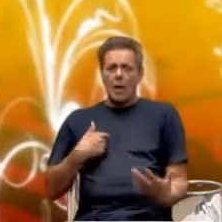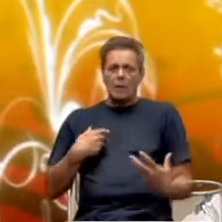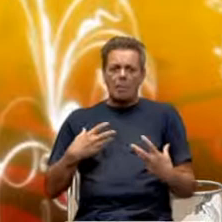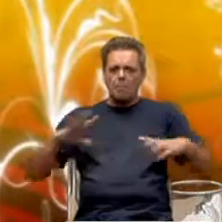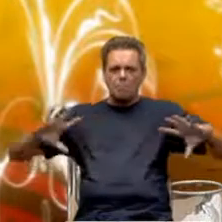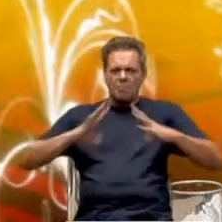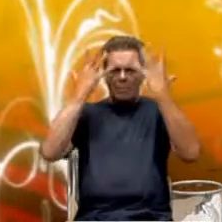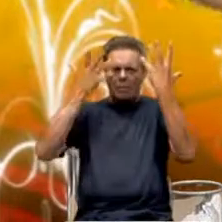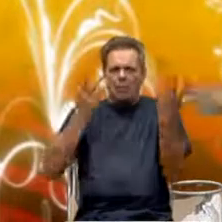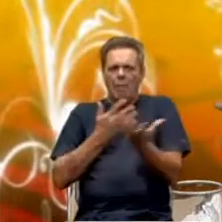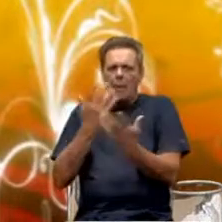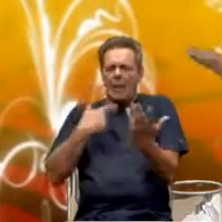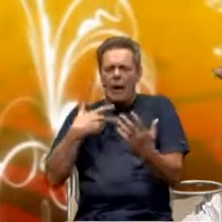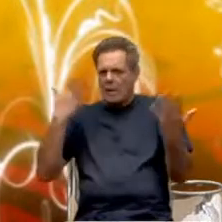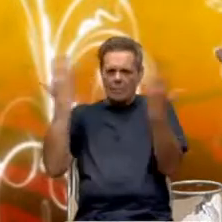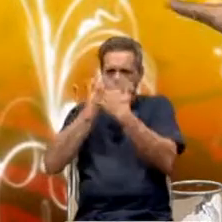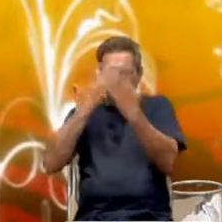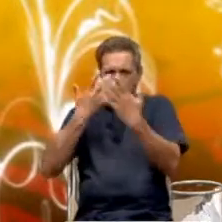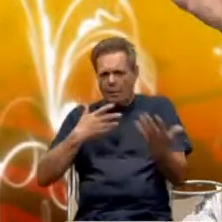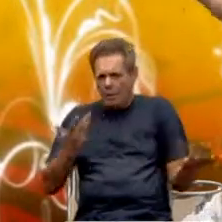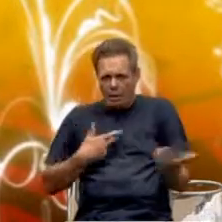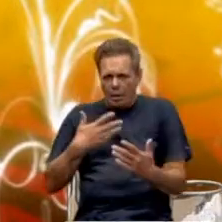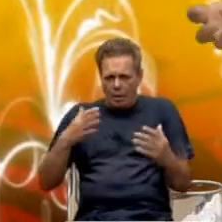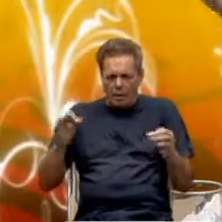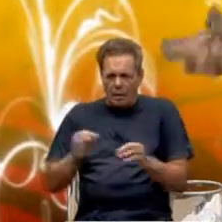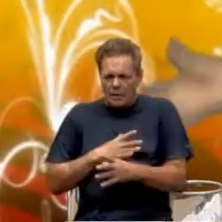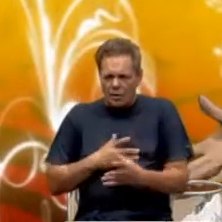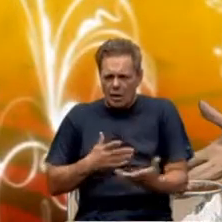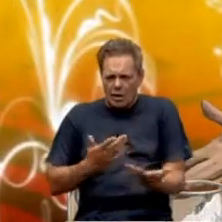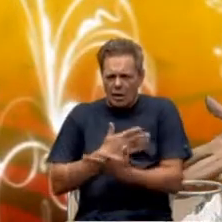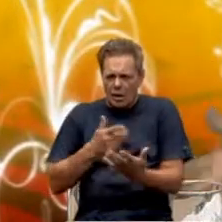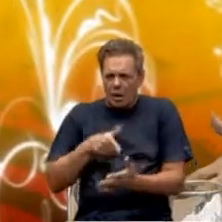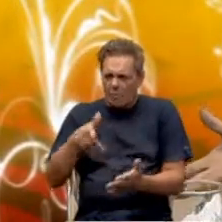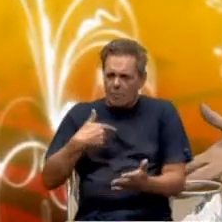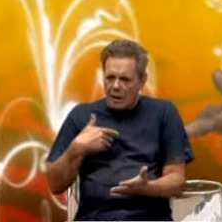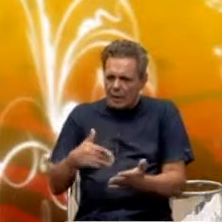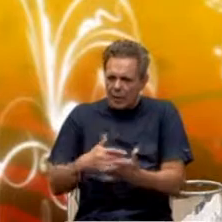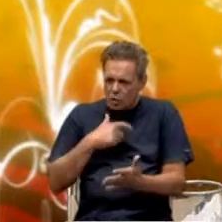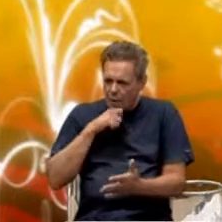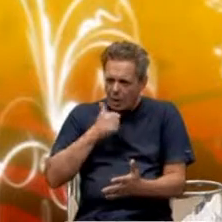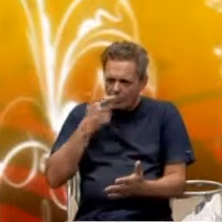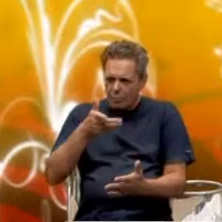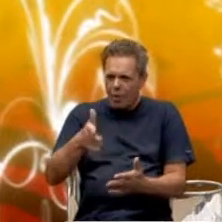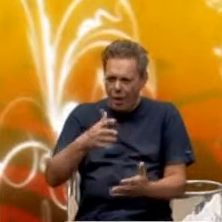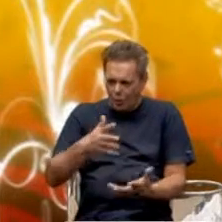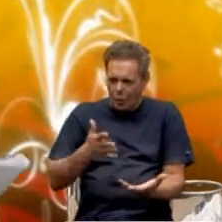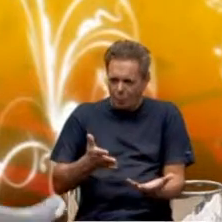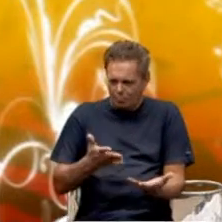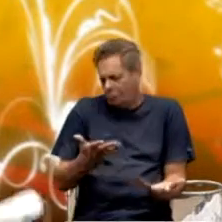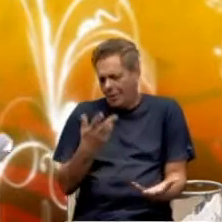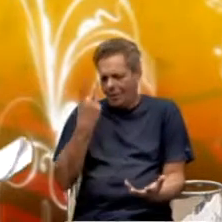ja sam sva duplo unesrećena i sve. Njoj treba osoba koja je to preživjela. Jel da, istina? Da, koja razumije. Roditelji se ponašaju